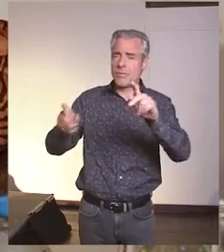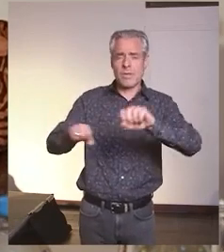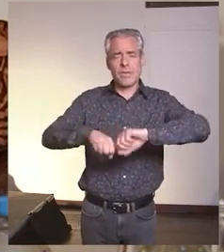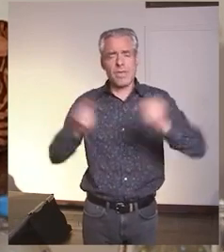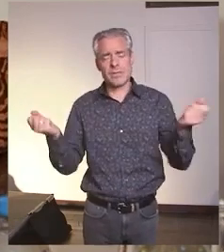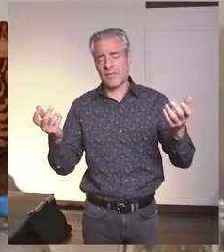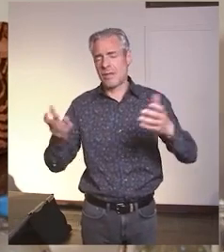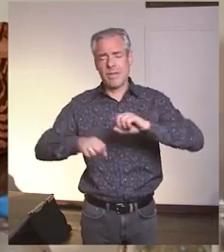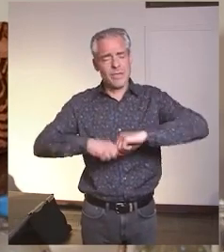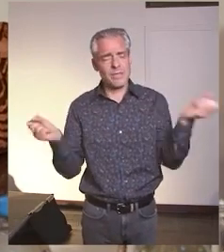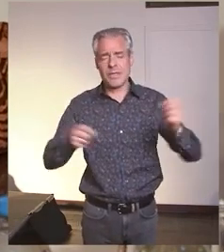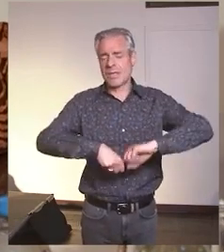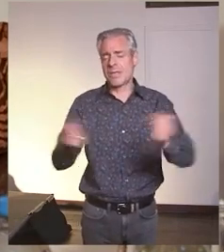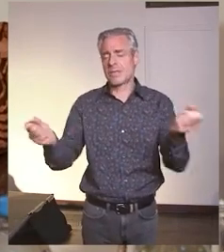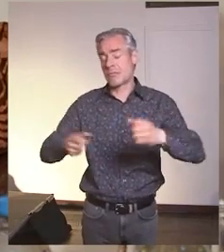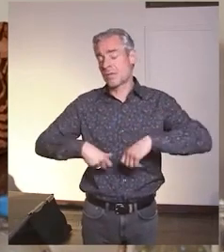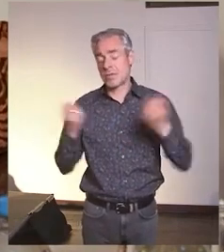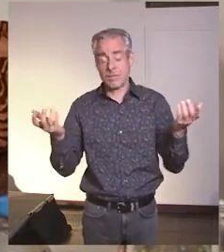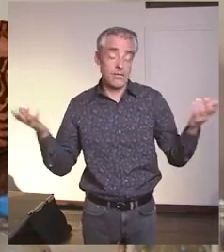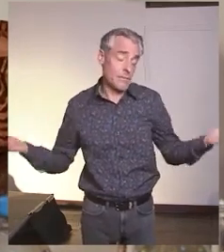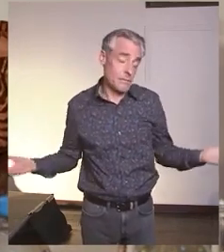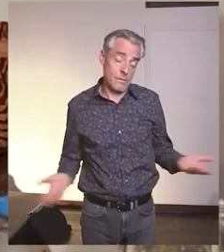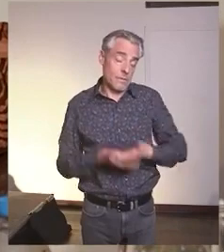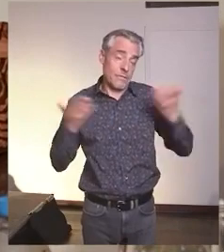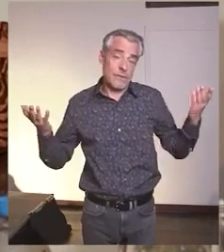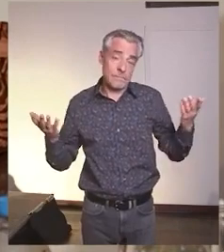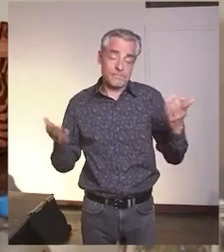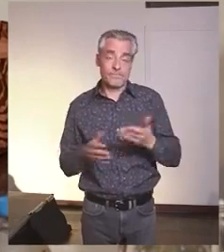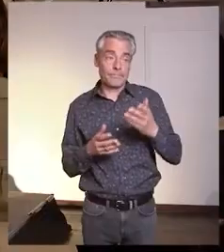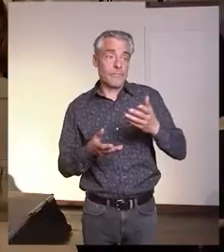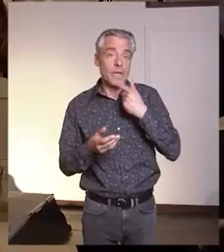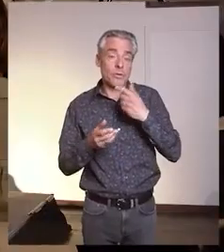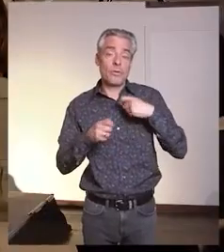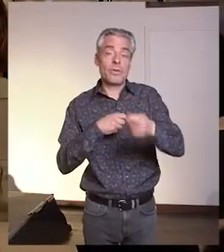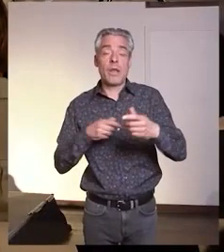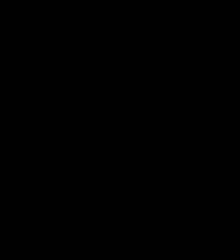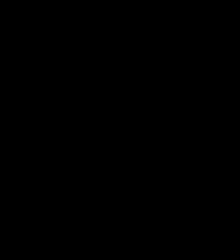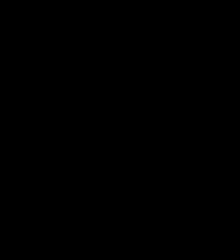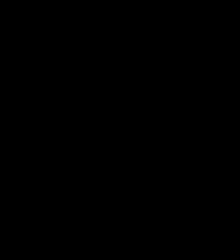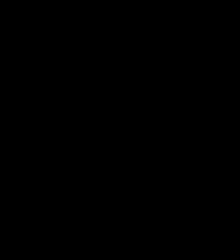d'être cassés. Et donc, on ne peut pas donner ces gamètes dans un délai raisonnable. Merci.